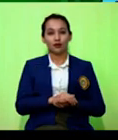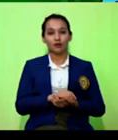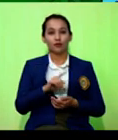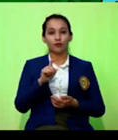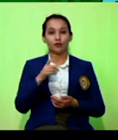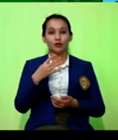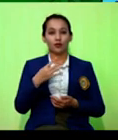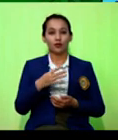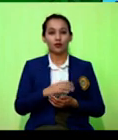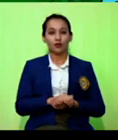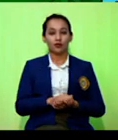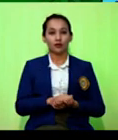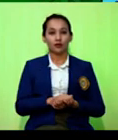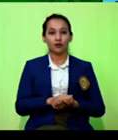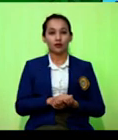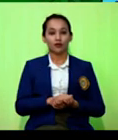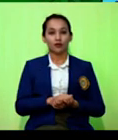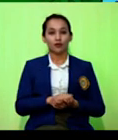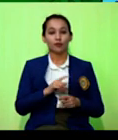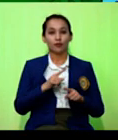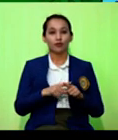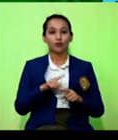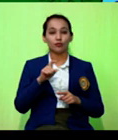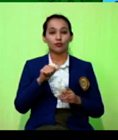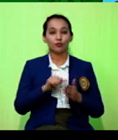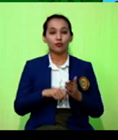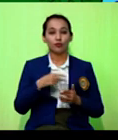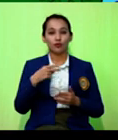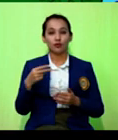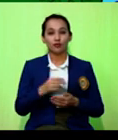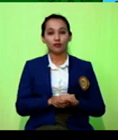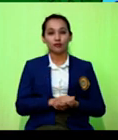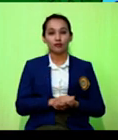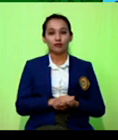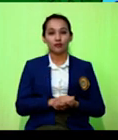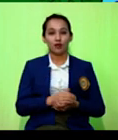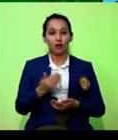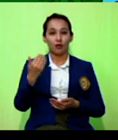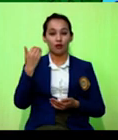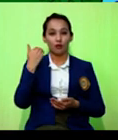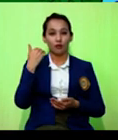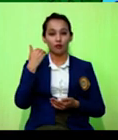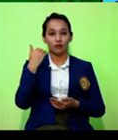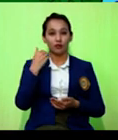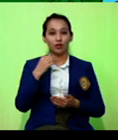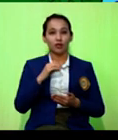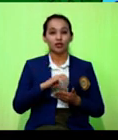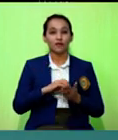140 bilan 160 sonlarning yig'indisi. Bu og'zaki hisoblarni siz avvalgi sinflarda ham